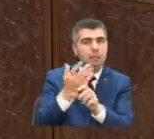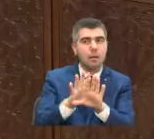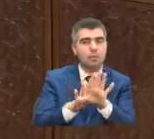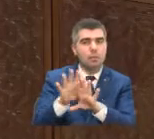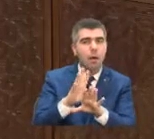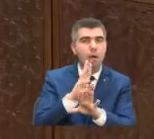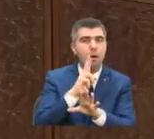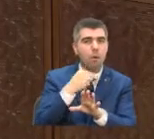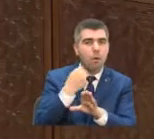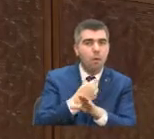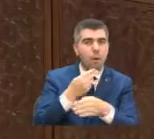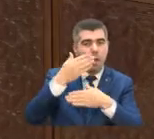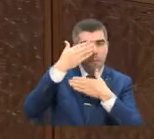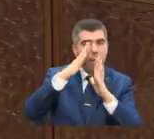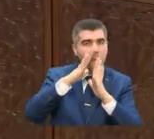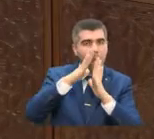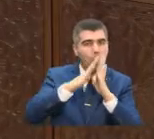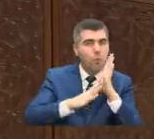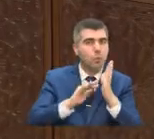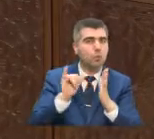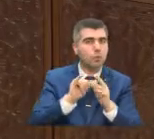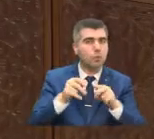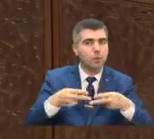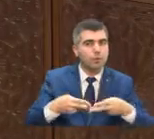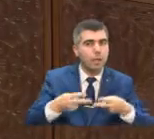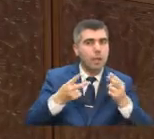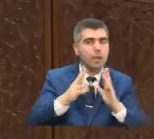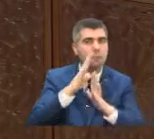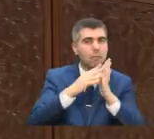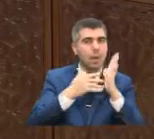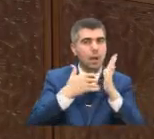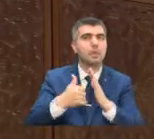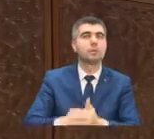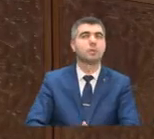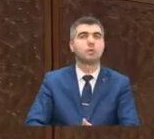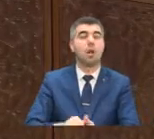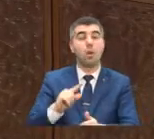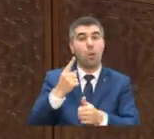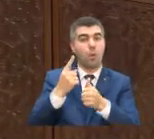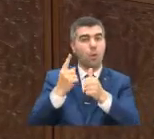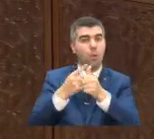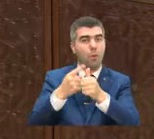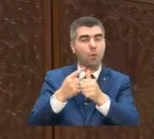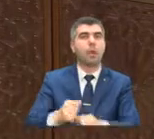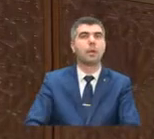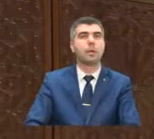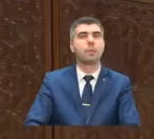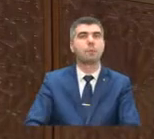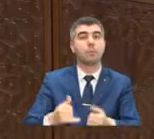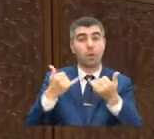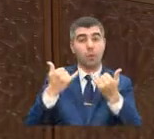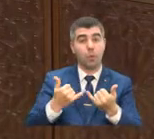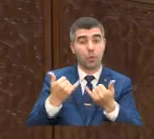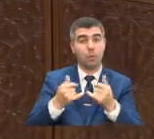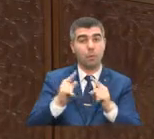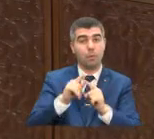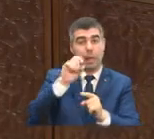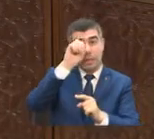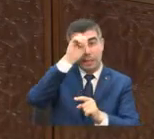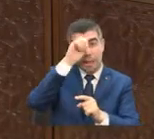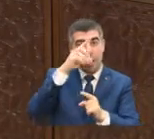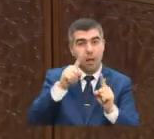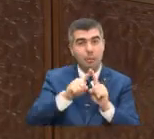طبعا التي تسهر على تنزيل هذه الاستراتيجية. الأولى، كما تعلمون أنه اليوم برنامج الطاقة المتجددة خصنا